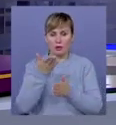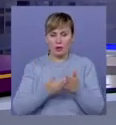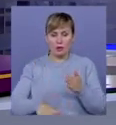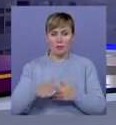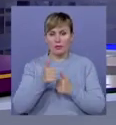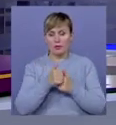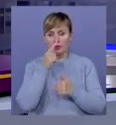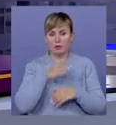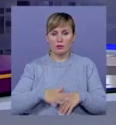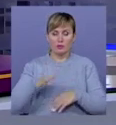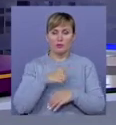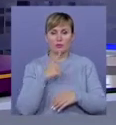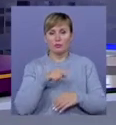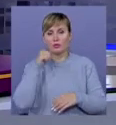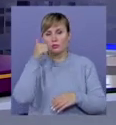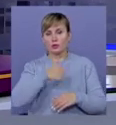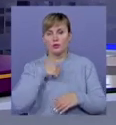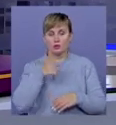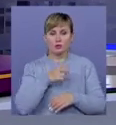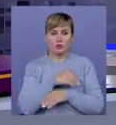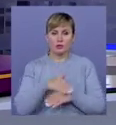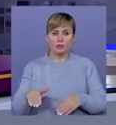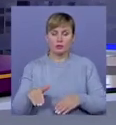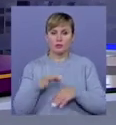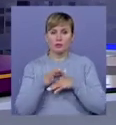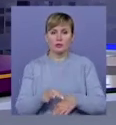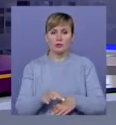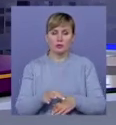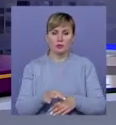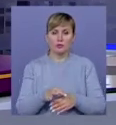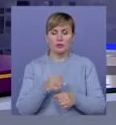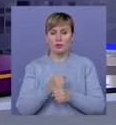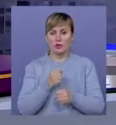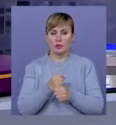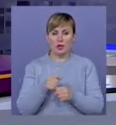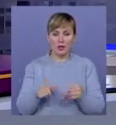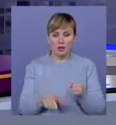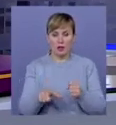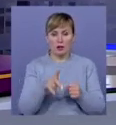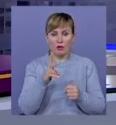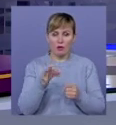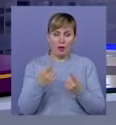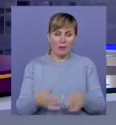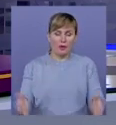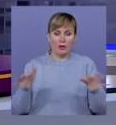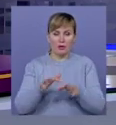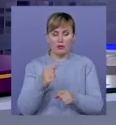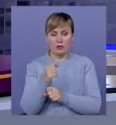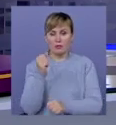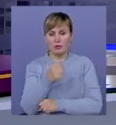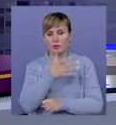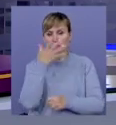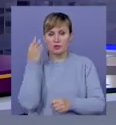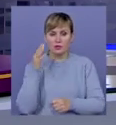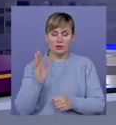их домов. Говорят, что в прошлом году на улице проложили асфальт, но вот зарыть колодец после ремонта рабочие якобы